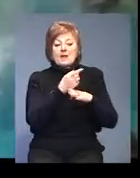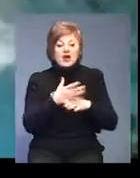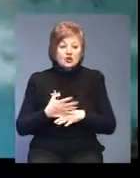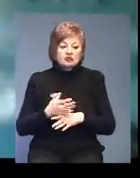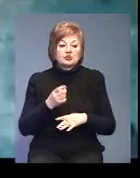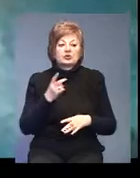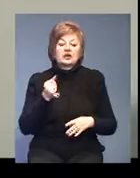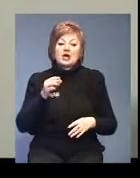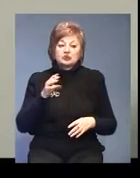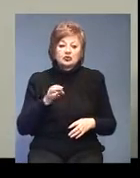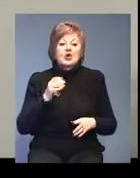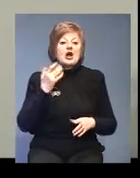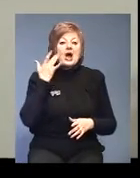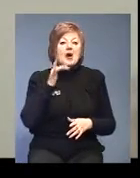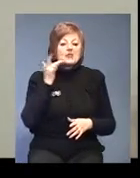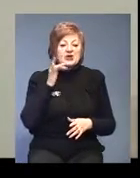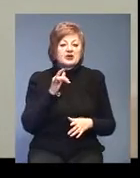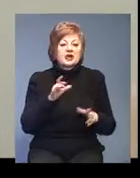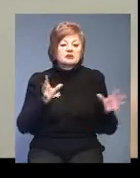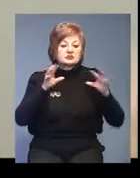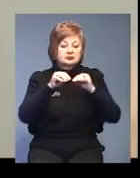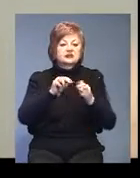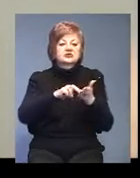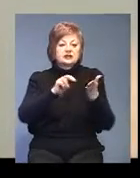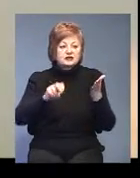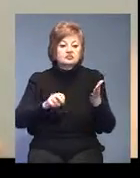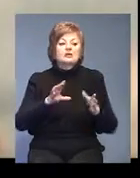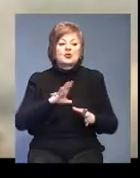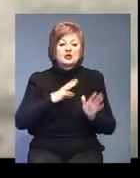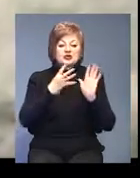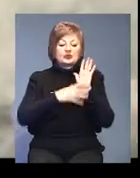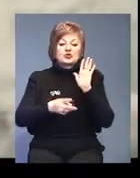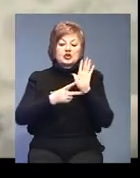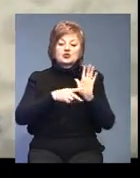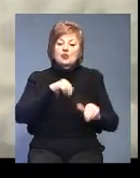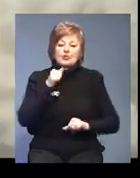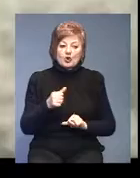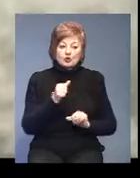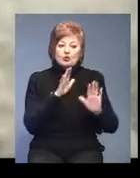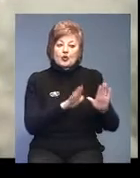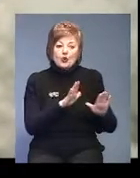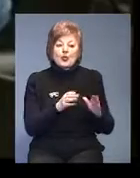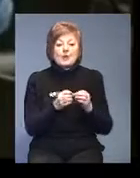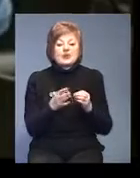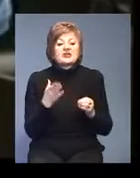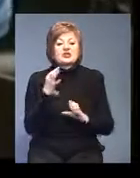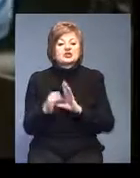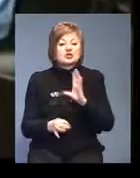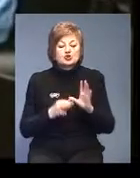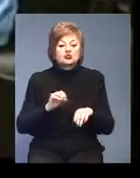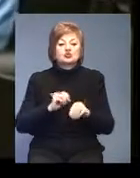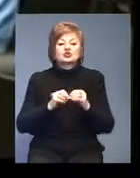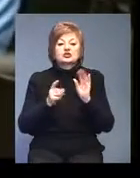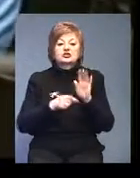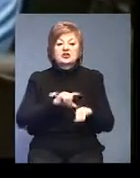У космос вийшов на борту американського шатлу «Колумбія» 19 листопада 97-го. Пробув там 15 діб, 16 годин,